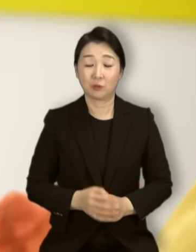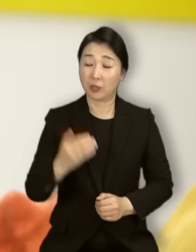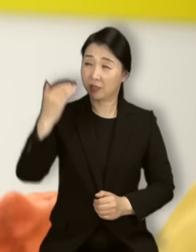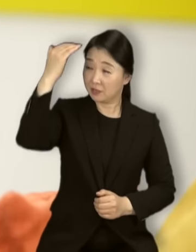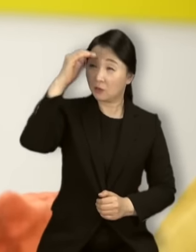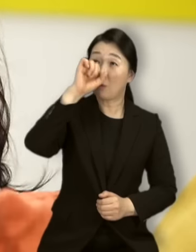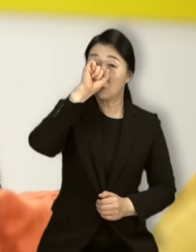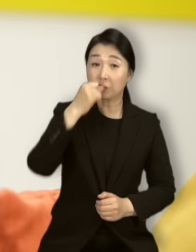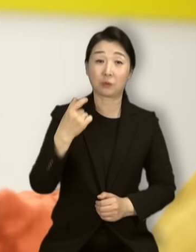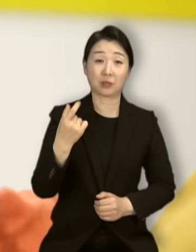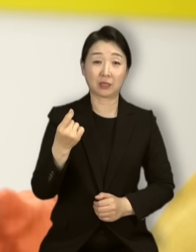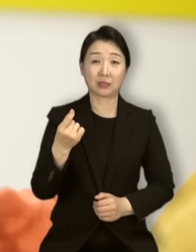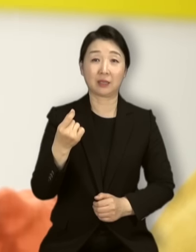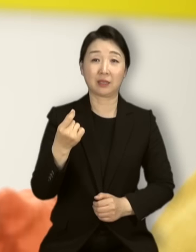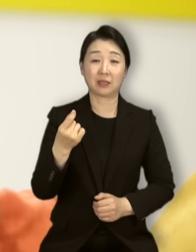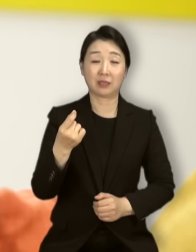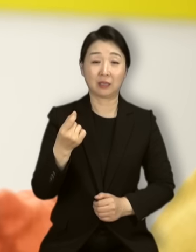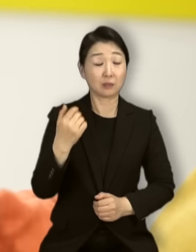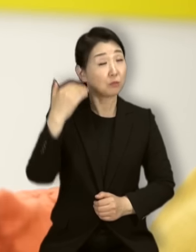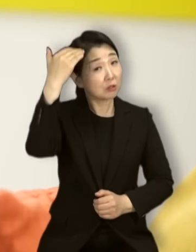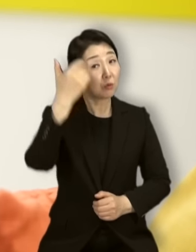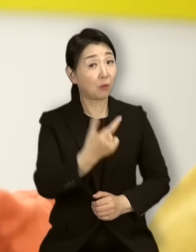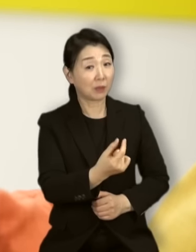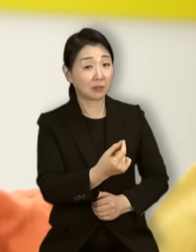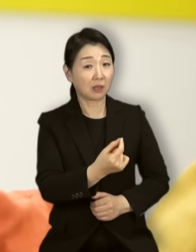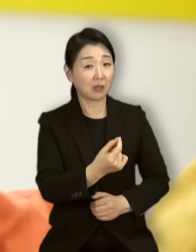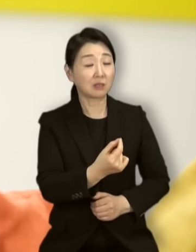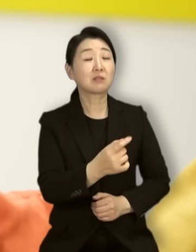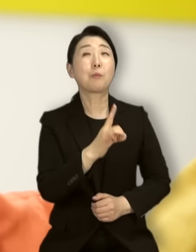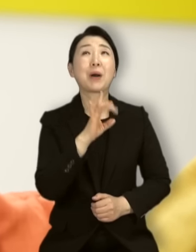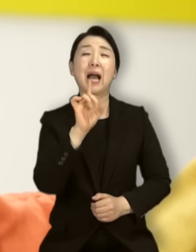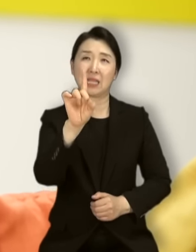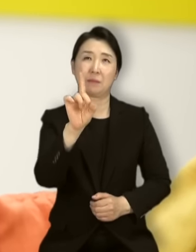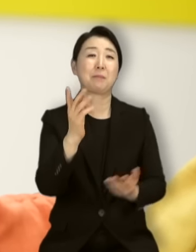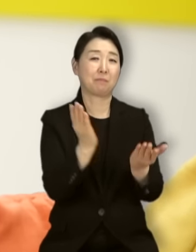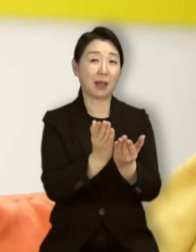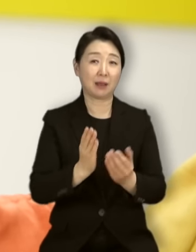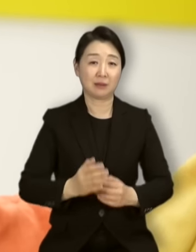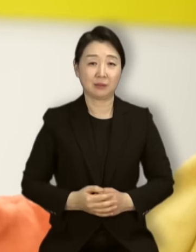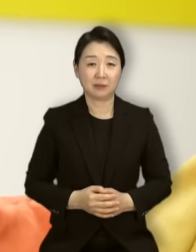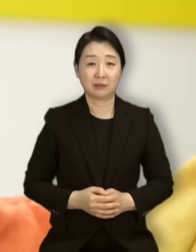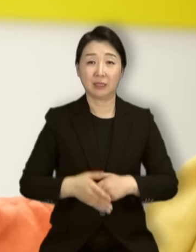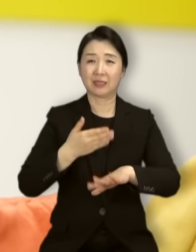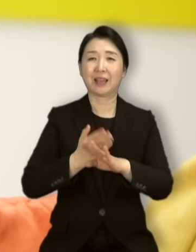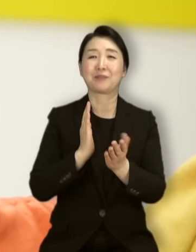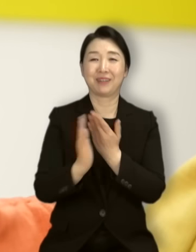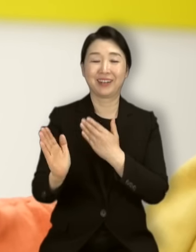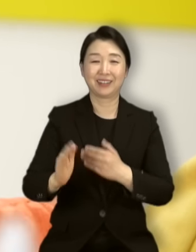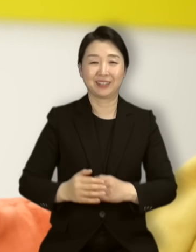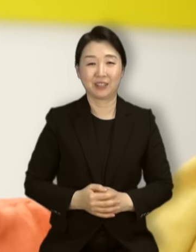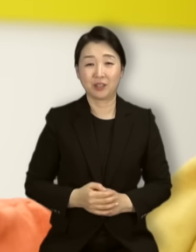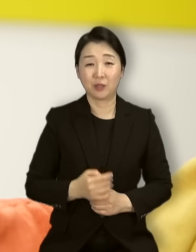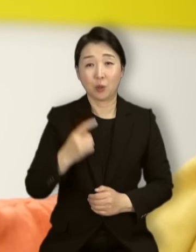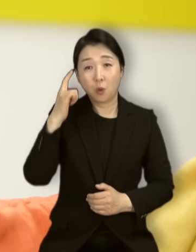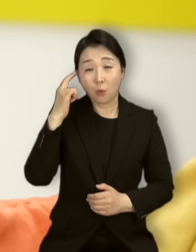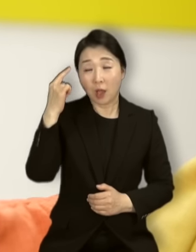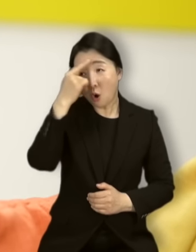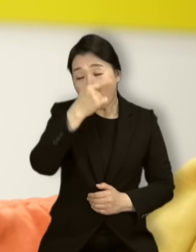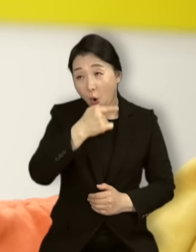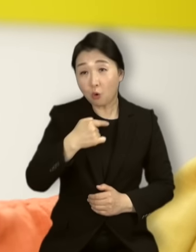맞고 조금 약간 동글동글하고 이렇게 따뜻한네음 뭐 푸근한 포근포근한